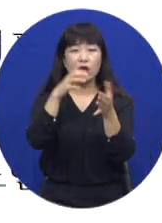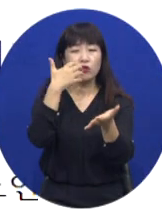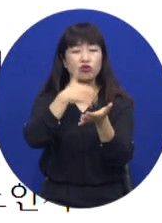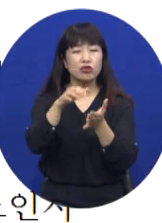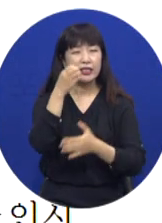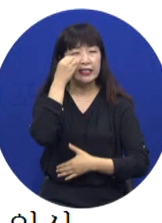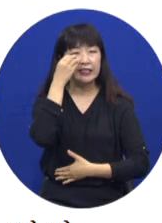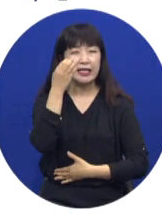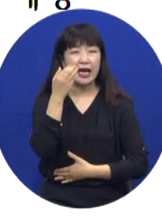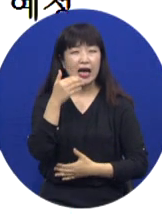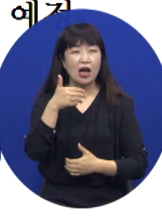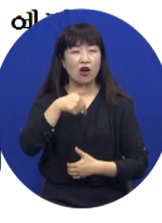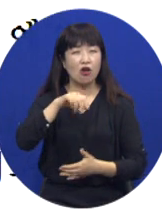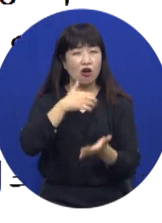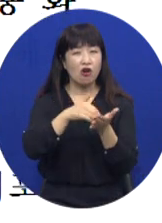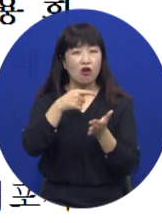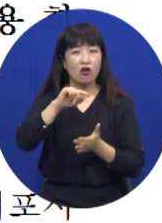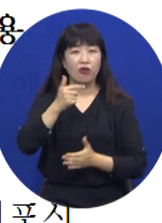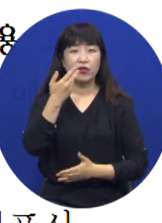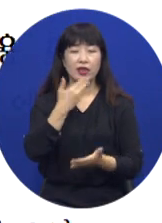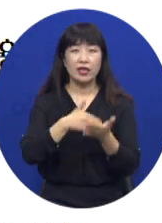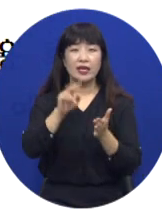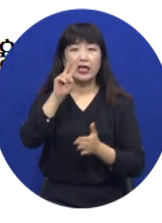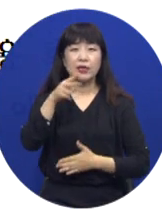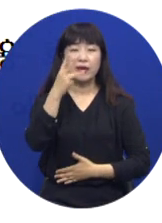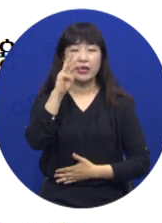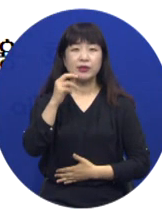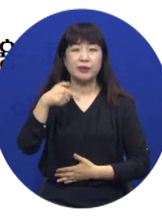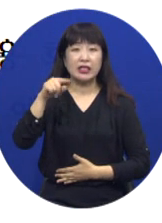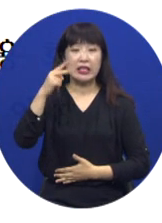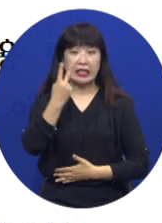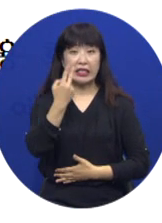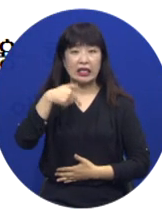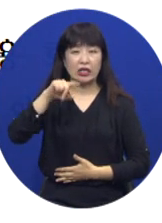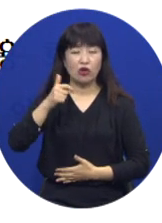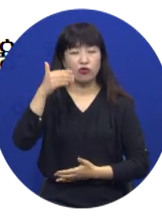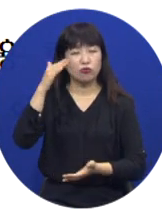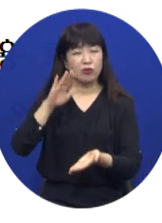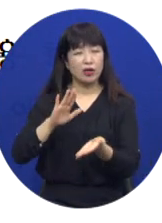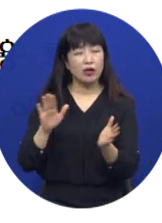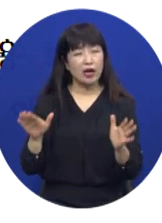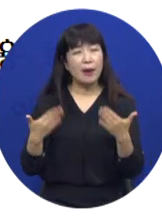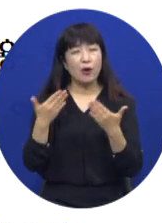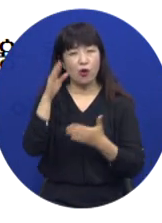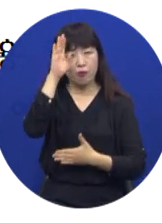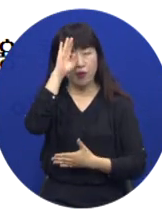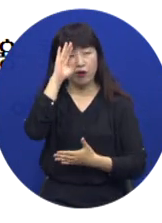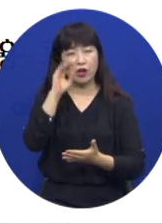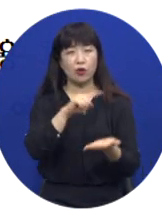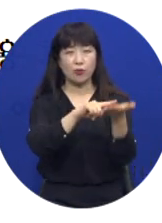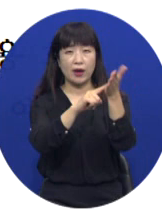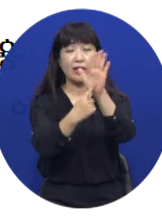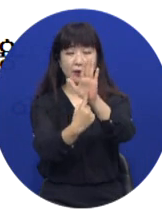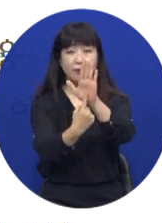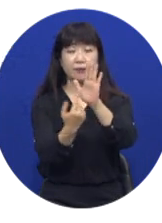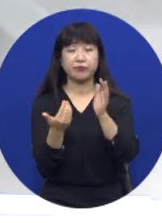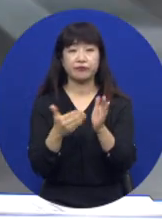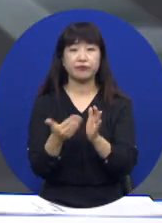이상반응 신고 건수는 230 이건 이며 모두 두통 등 가벼운 증상이라고 밝혔습니다